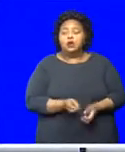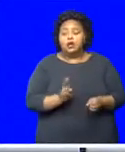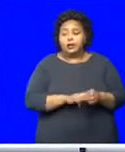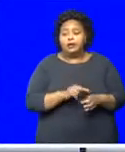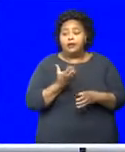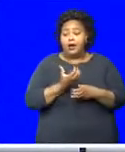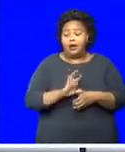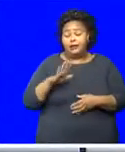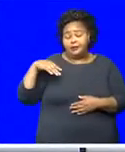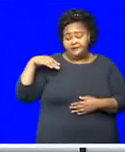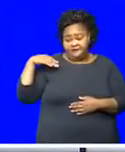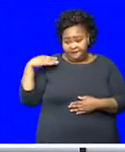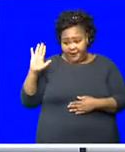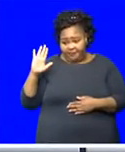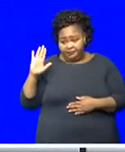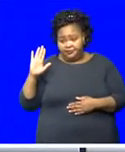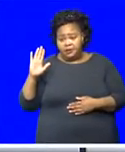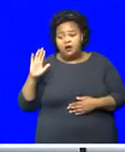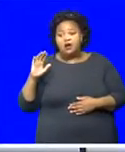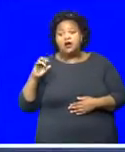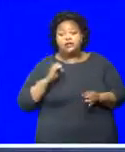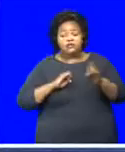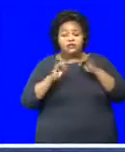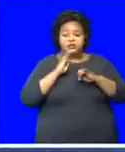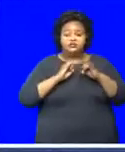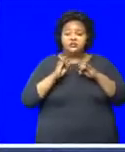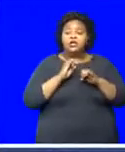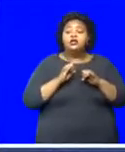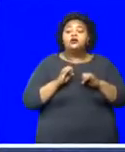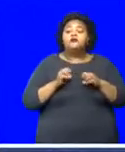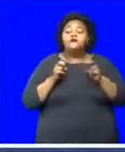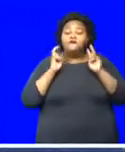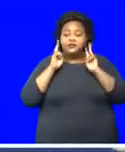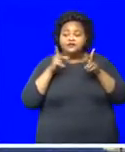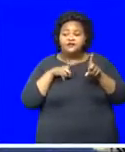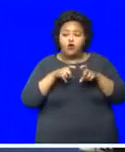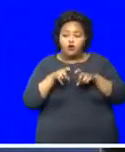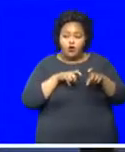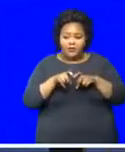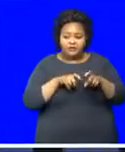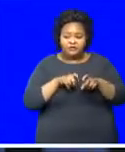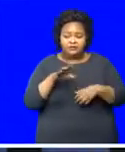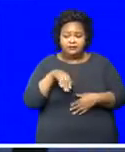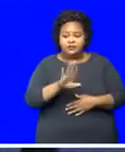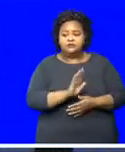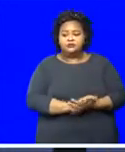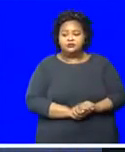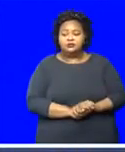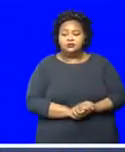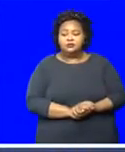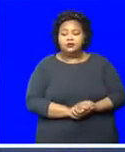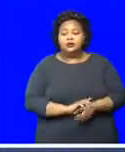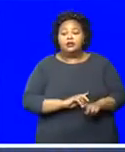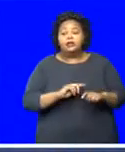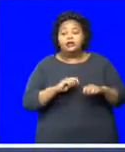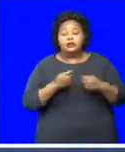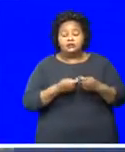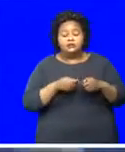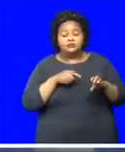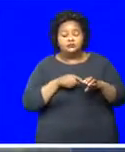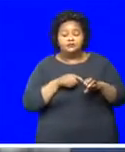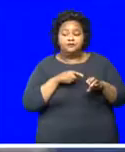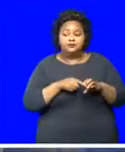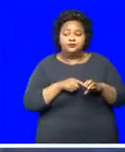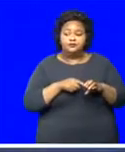lasivakashelako testibuke ukuthi sitigeja kanjani. Kanzi sizwe mabuza weliqembu le Next Generation Academy lokungibo labadlalisa